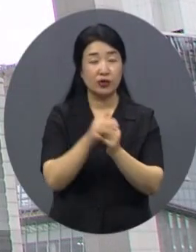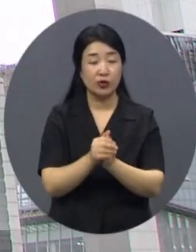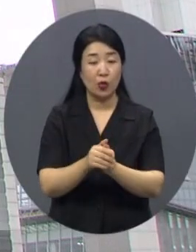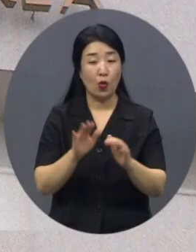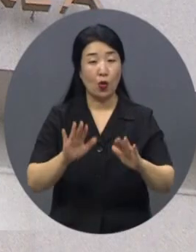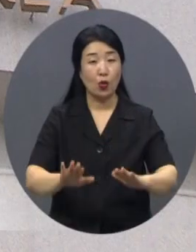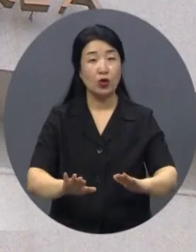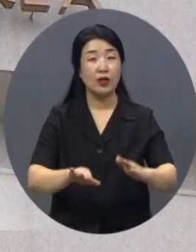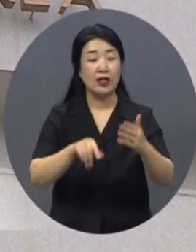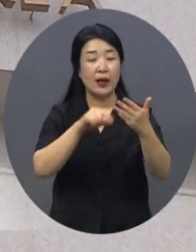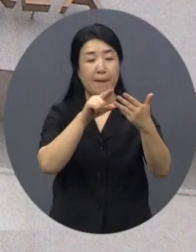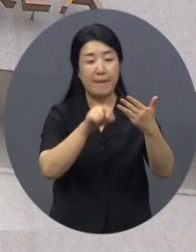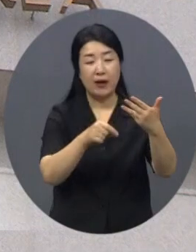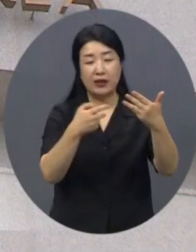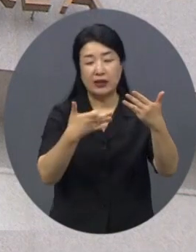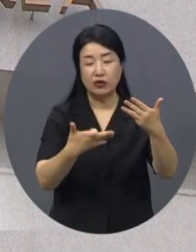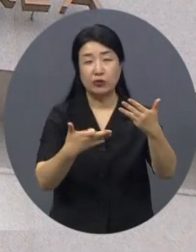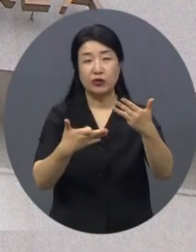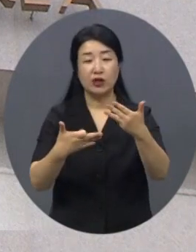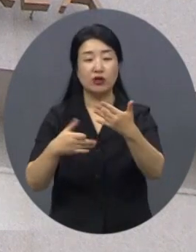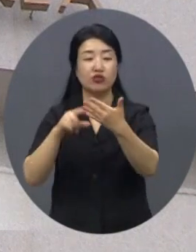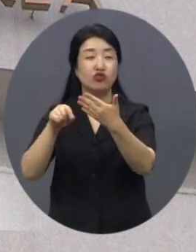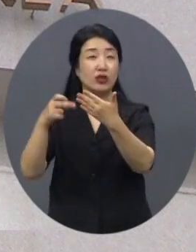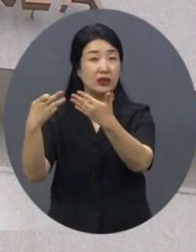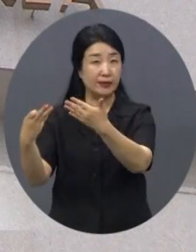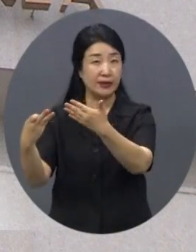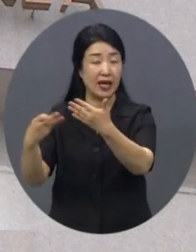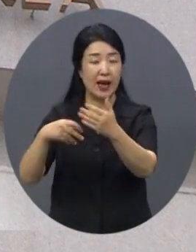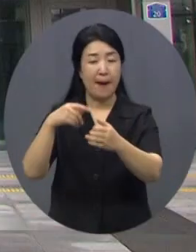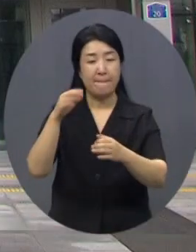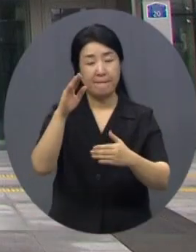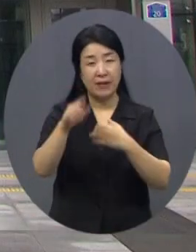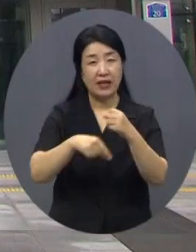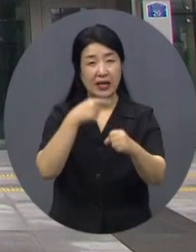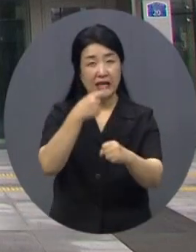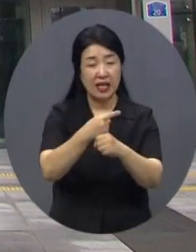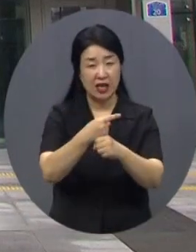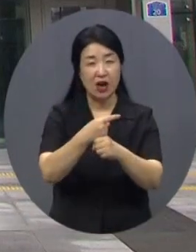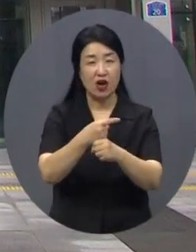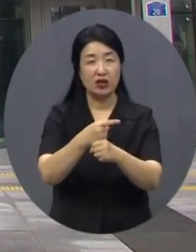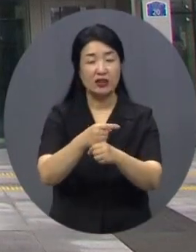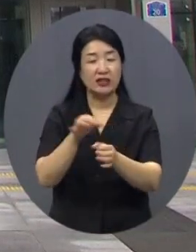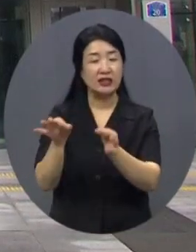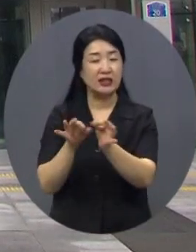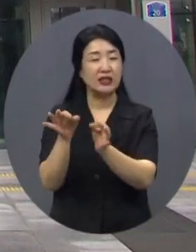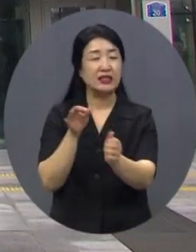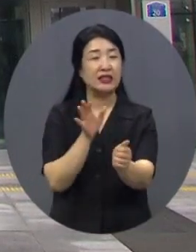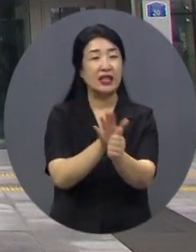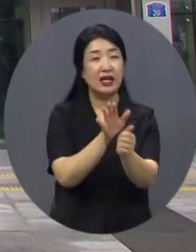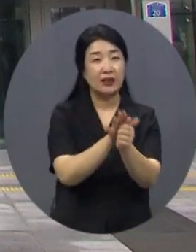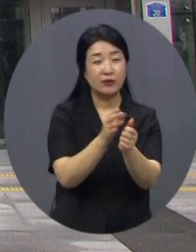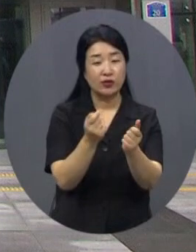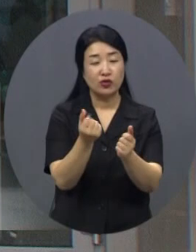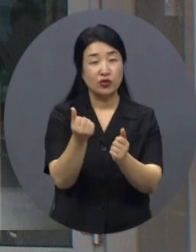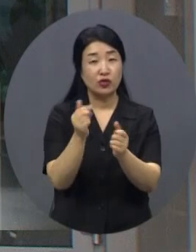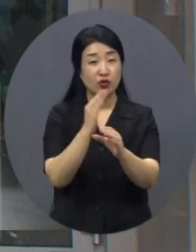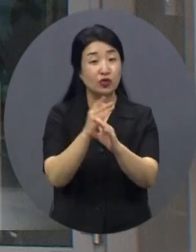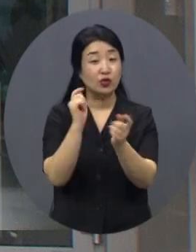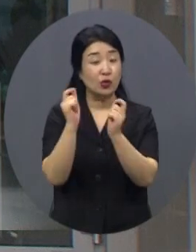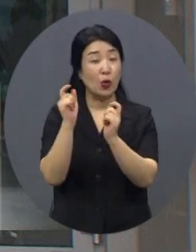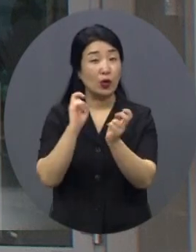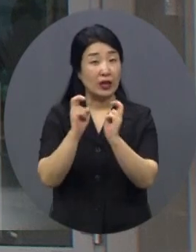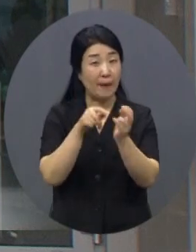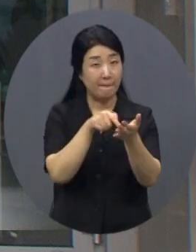19일부터 다음 달 13일까지 만기 1년 이내 운전 자금을 대출한 제주 지역 중소기업으로